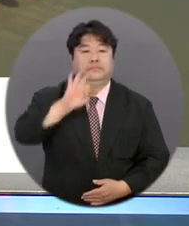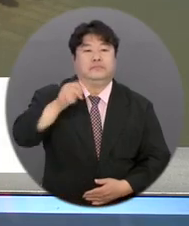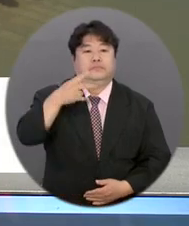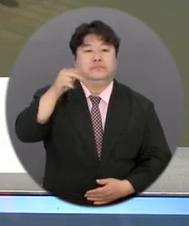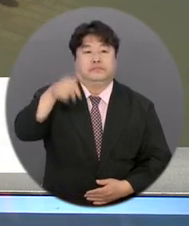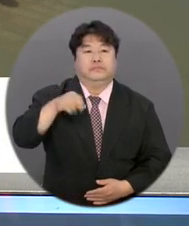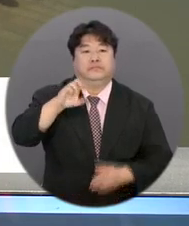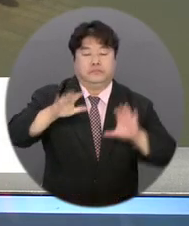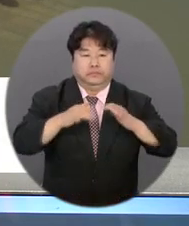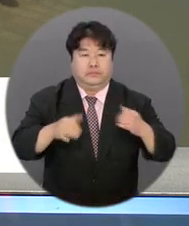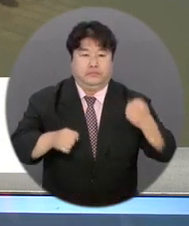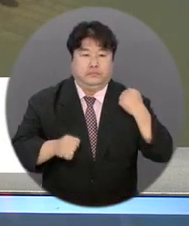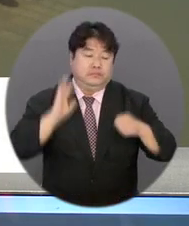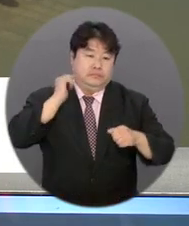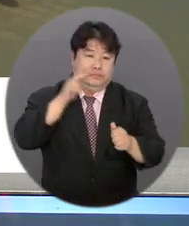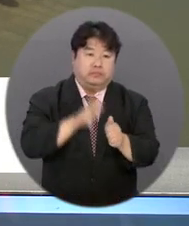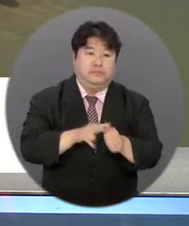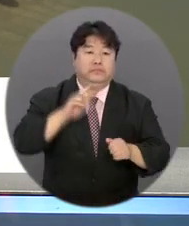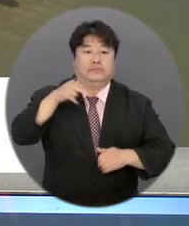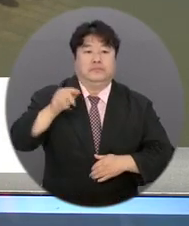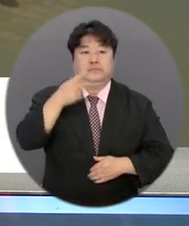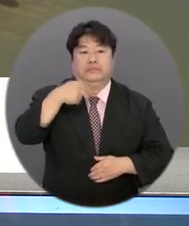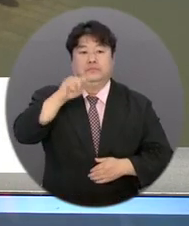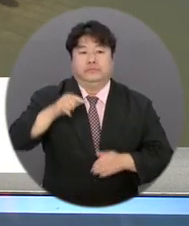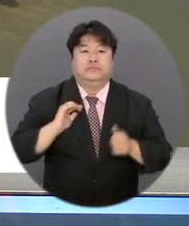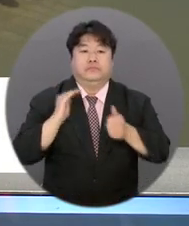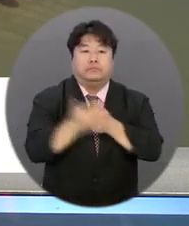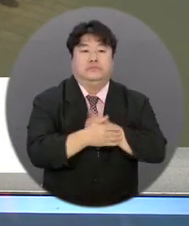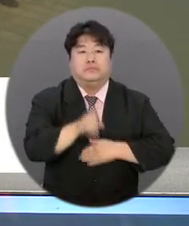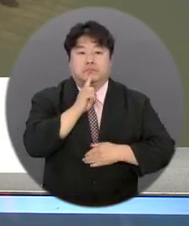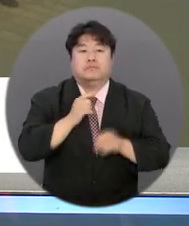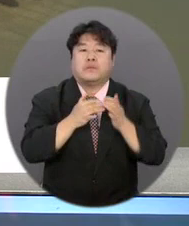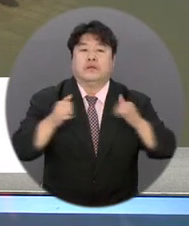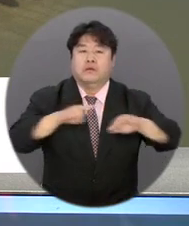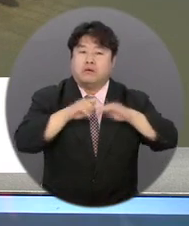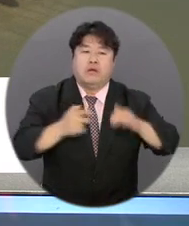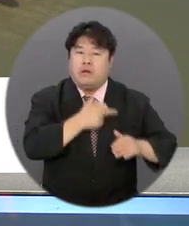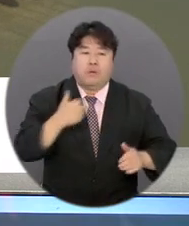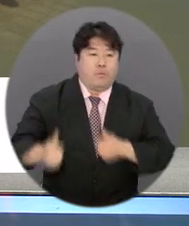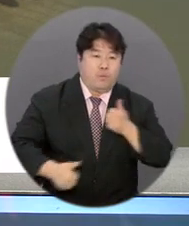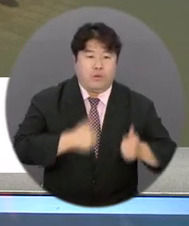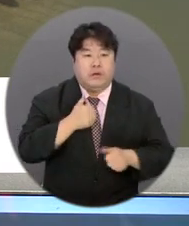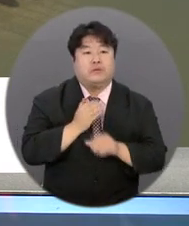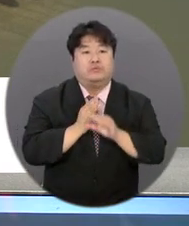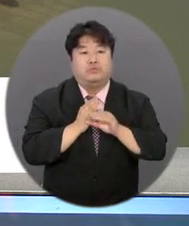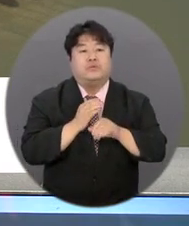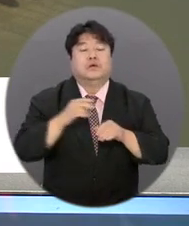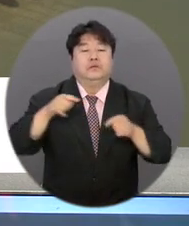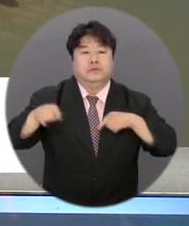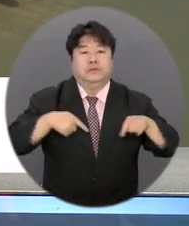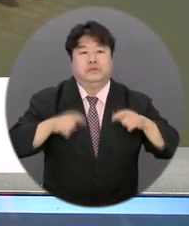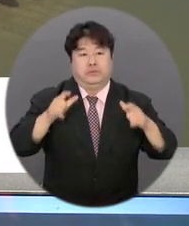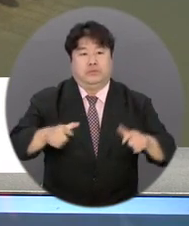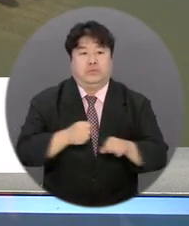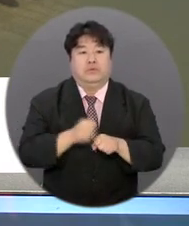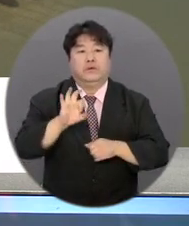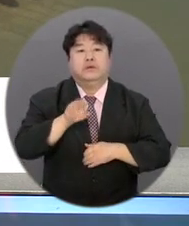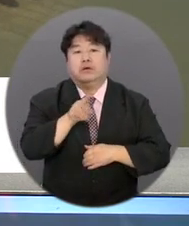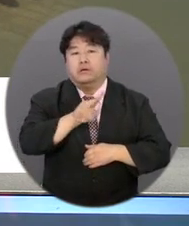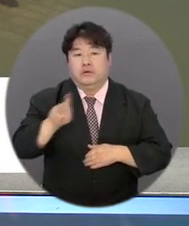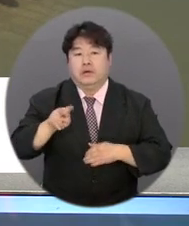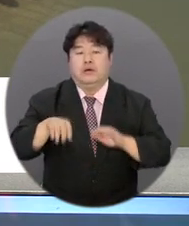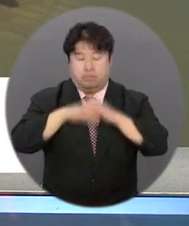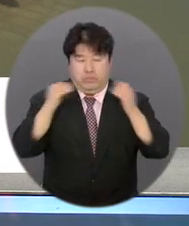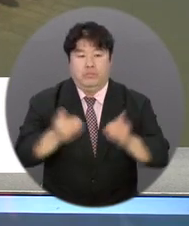윤석열 국민의힘 대선 후보의 전두환 옹호 발언을 두고 민심이 들끓고 있습니다. 정치권에서도 여야를 막론하고